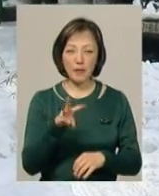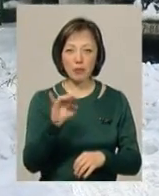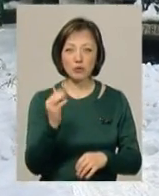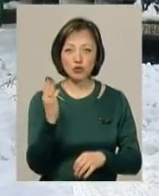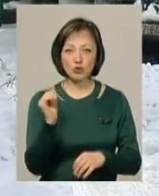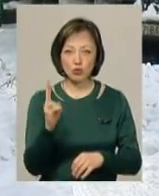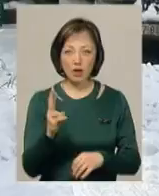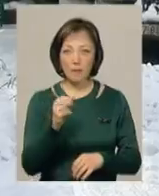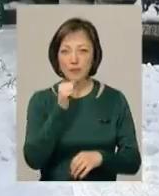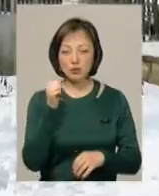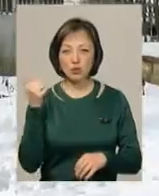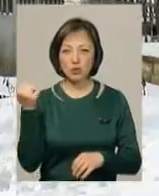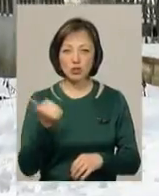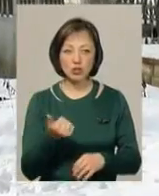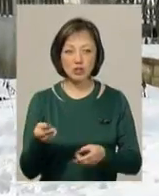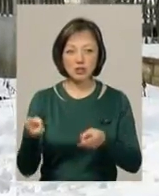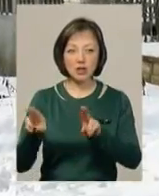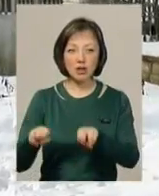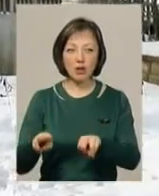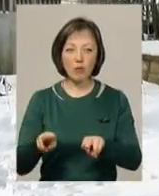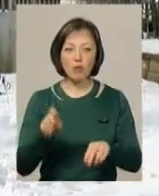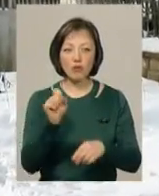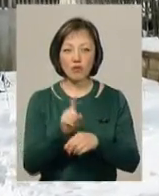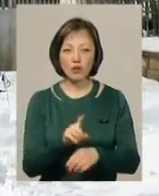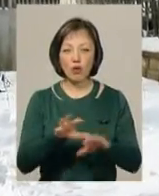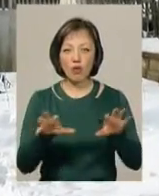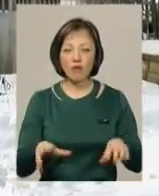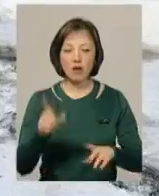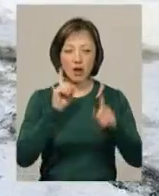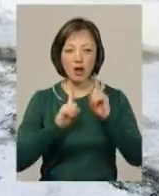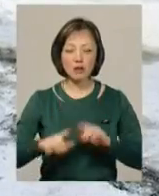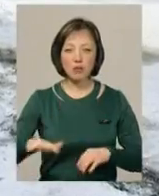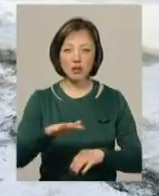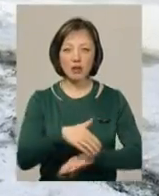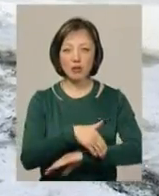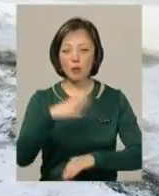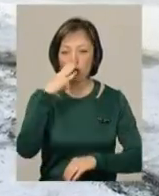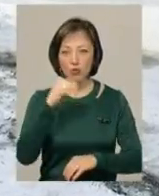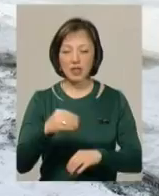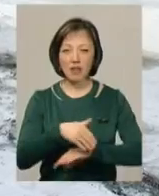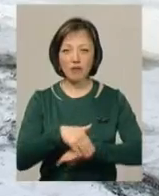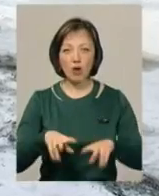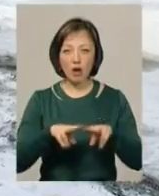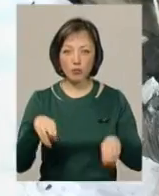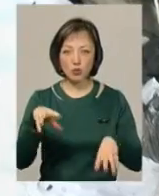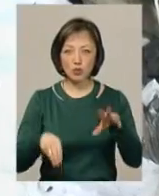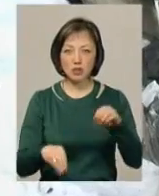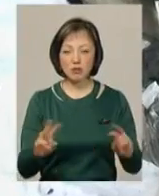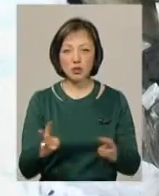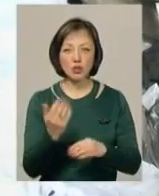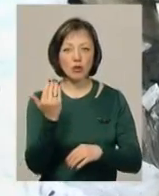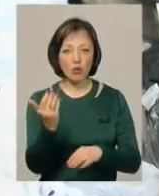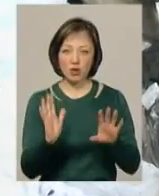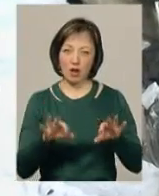минулого тижня склав повноваження голови Ради Майдану. Потерпілий каже, бус стояв на вулиці, як і сусідські машини, але горіла тільки